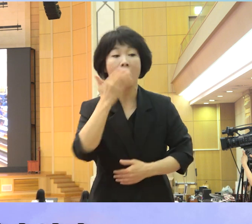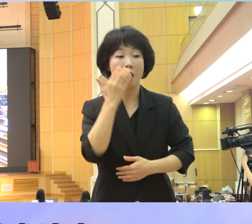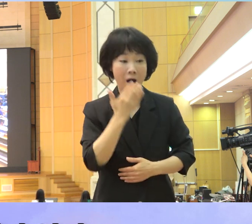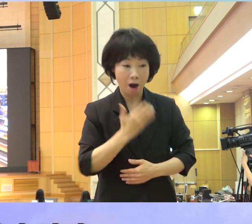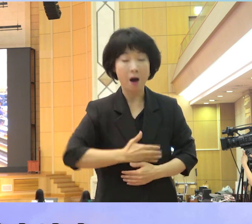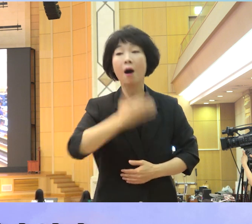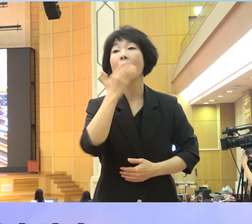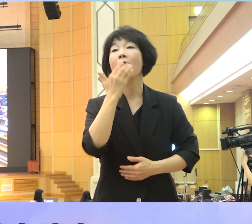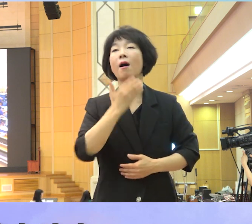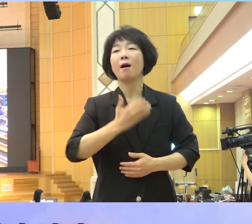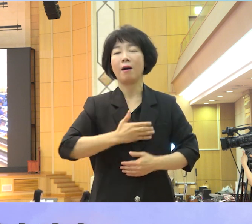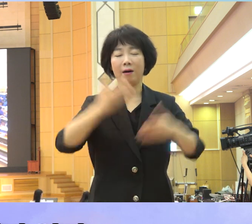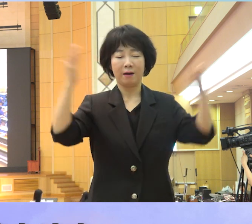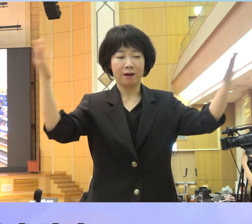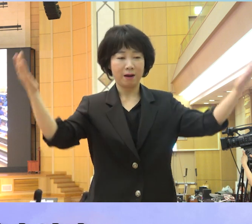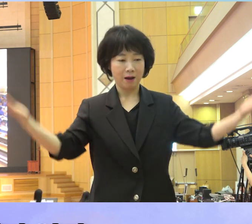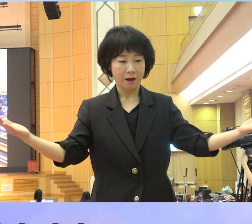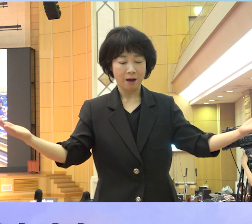소원하신다.